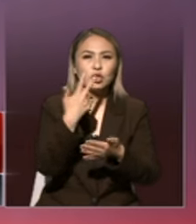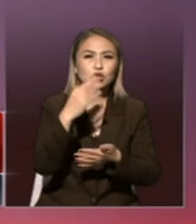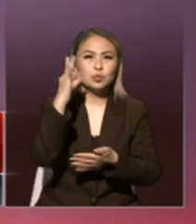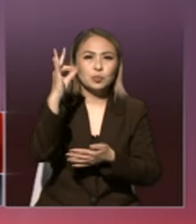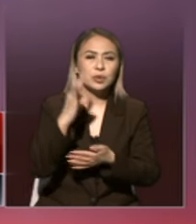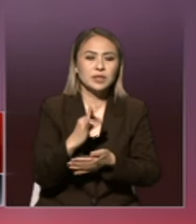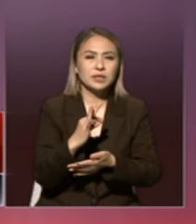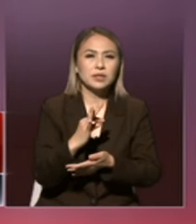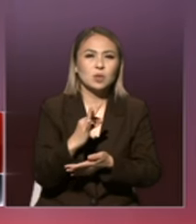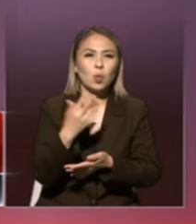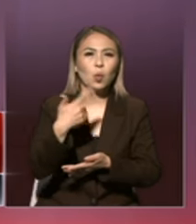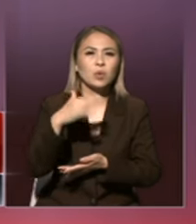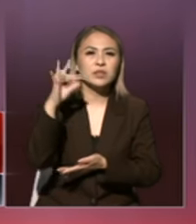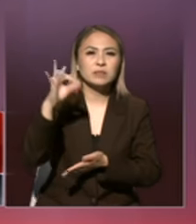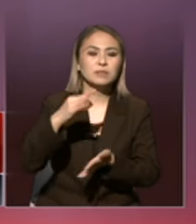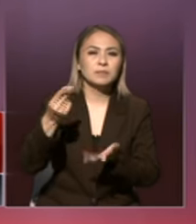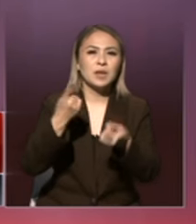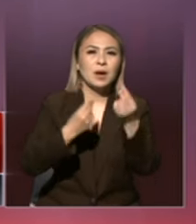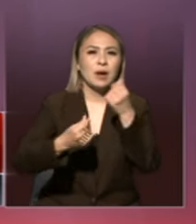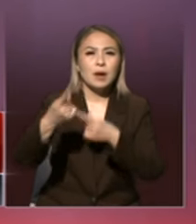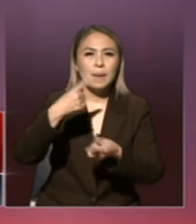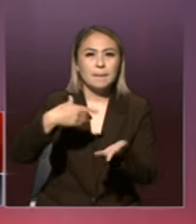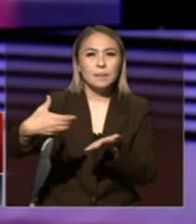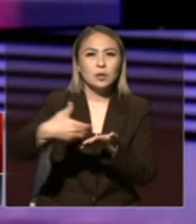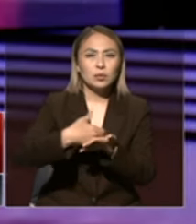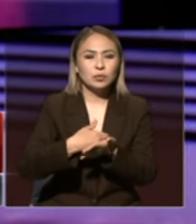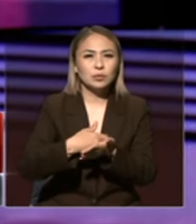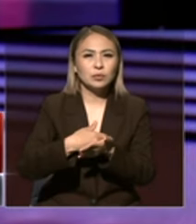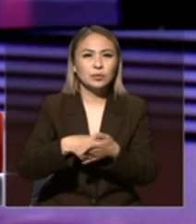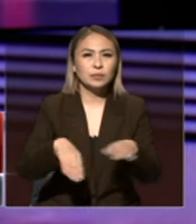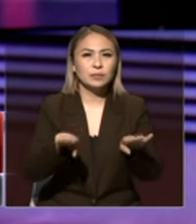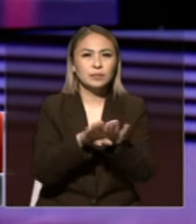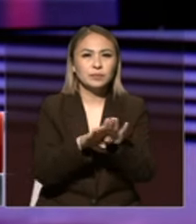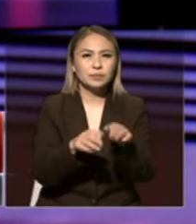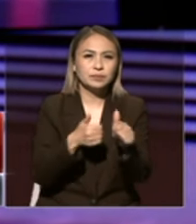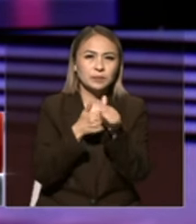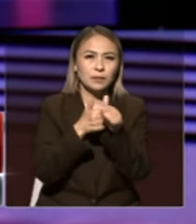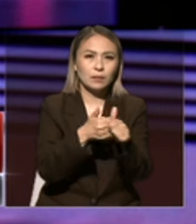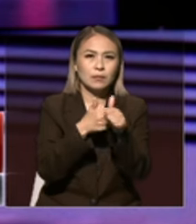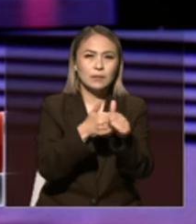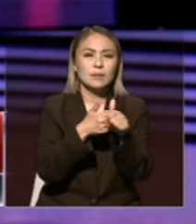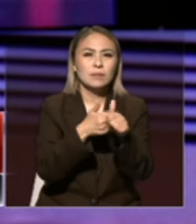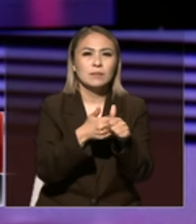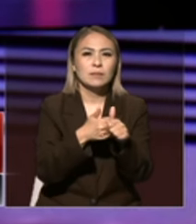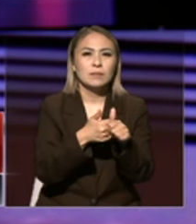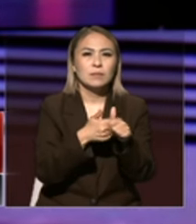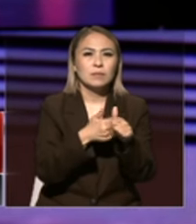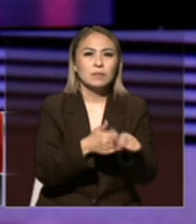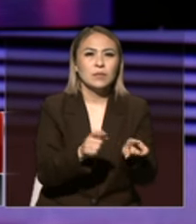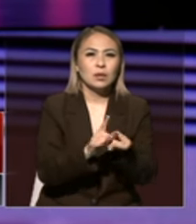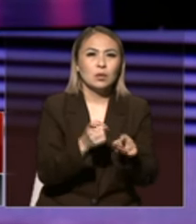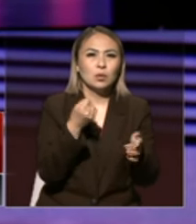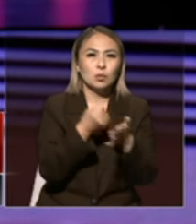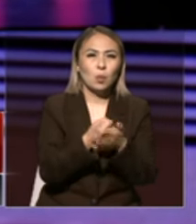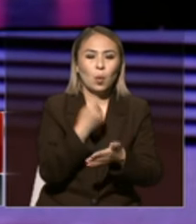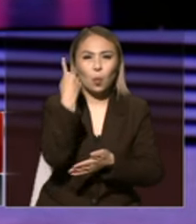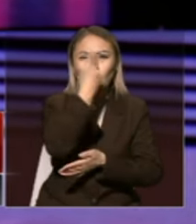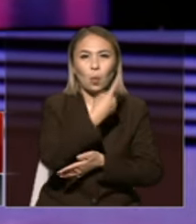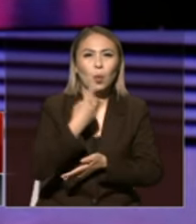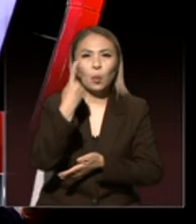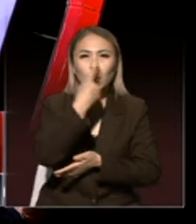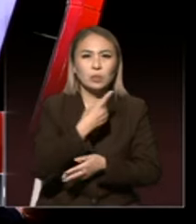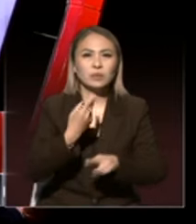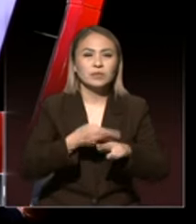3%-ті, 30%-ті бізге қайтарады. Иә, оның өзінің соңына жүресіз бәлен-ай. Бір жылға жақын. Ал